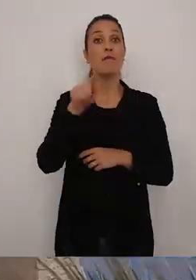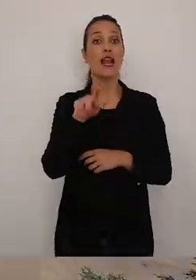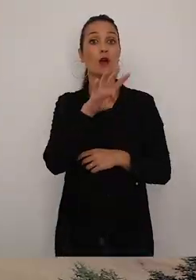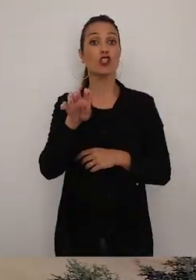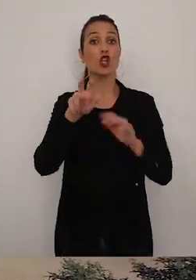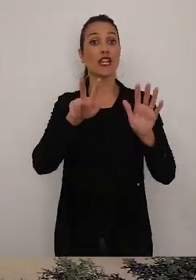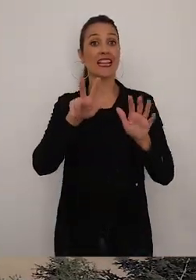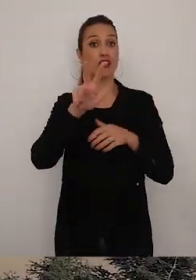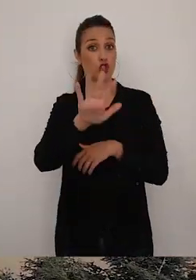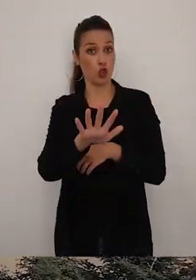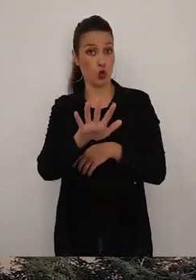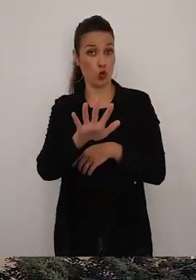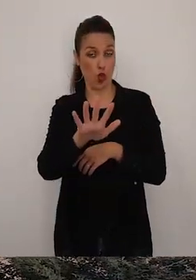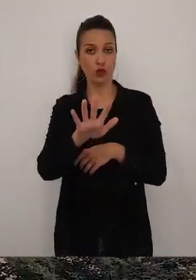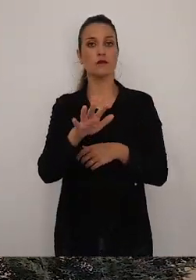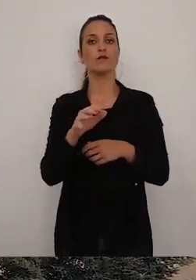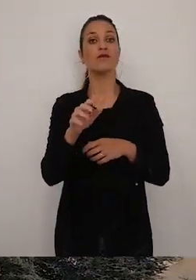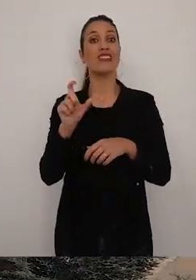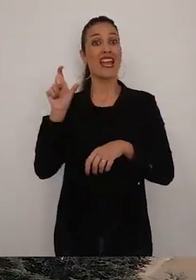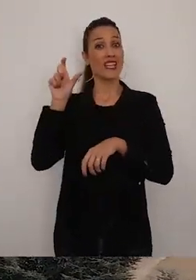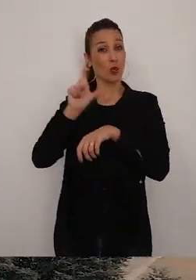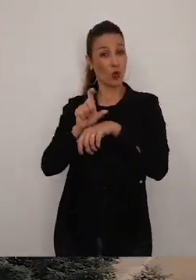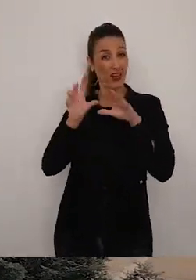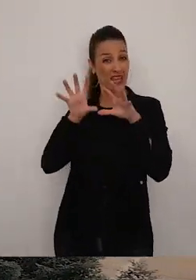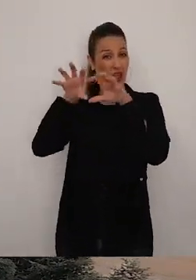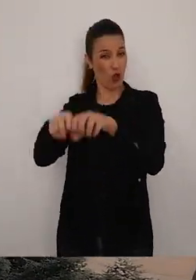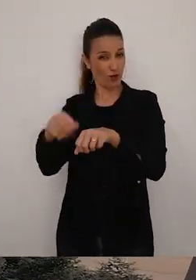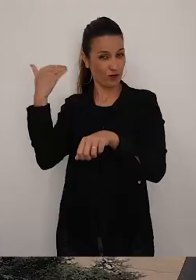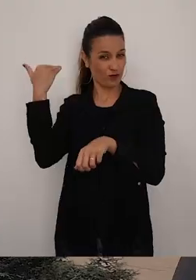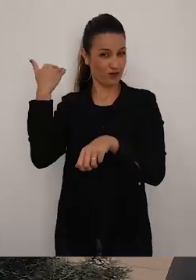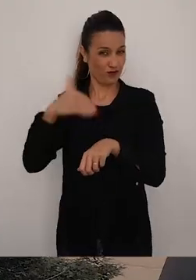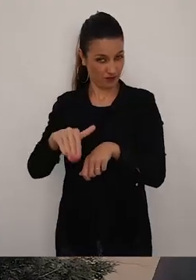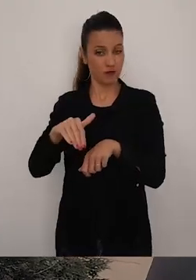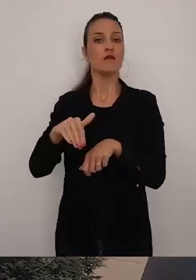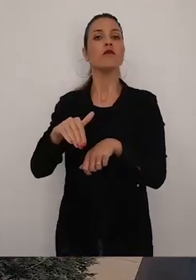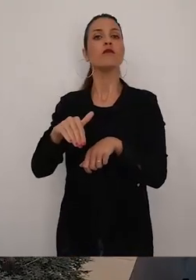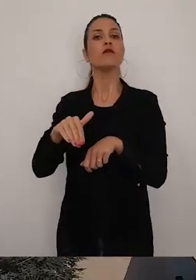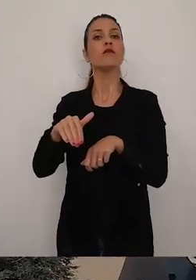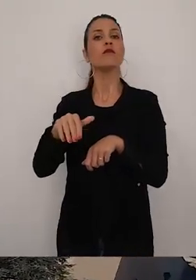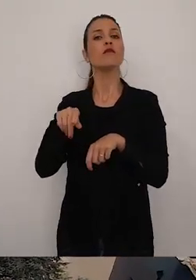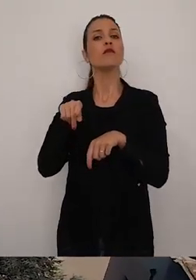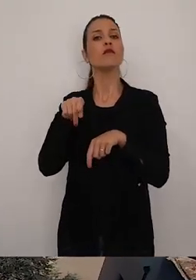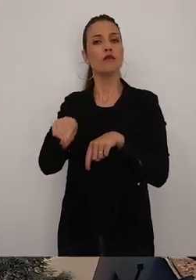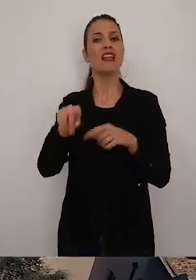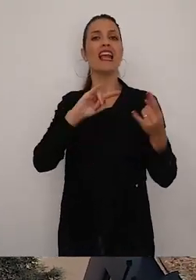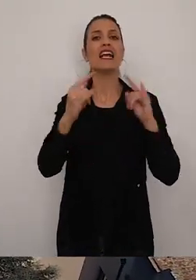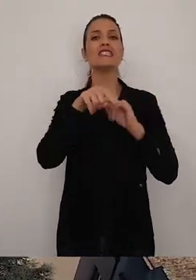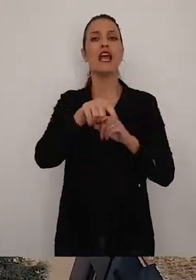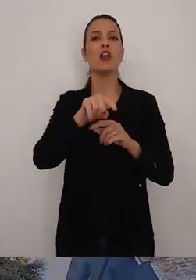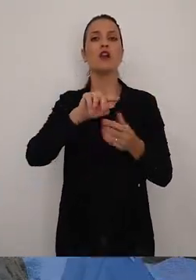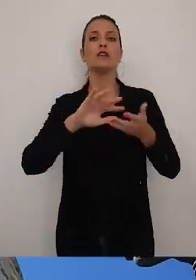Nel 1485, subito dopo il tragico sacco di Otranto per mano dei saraceni, il castello venne